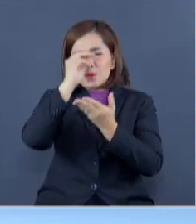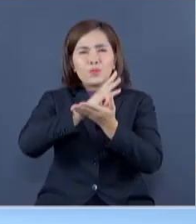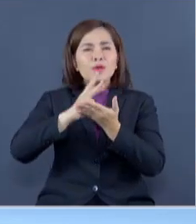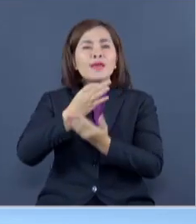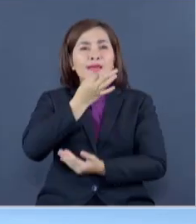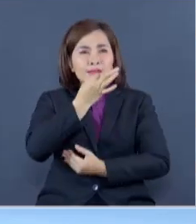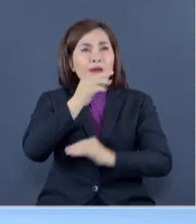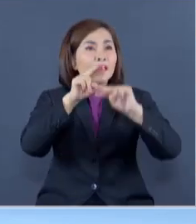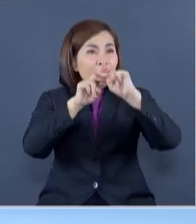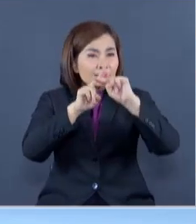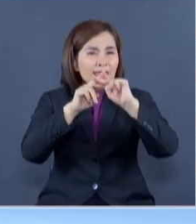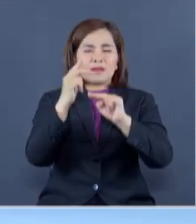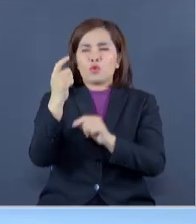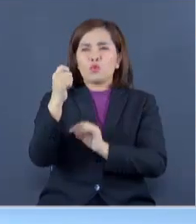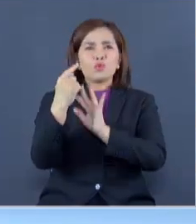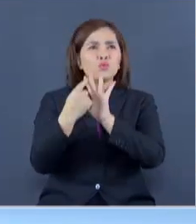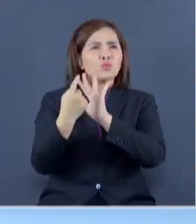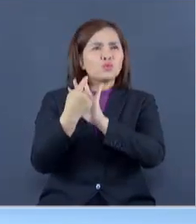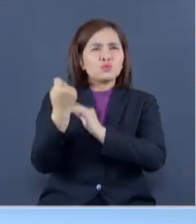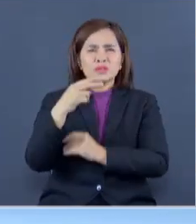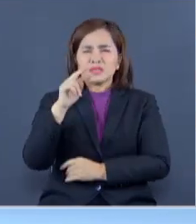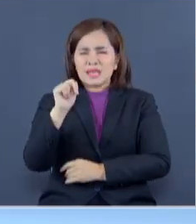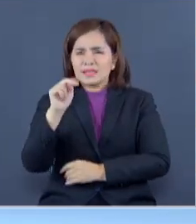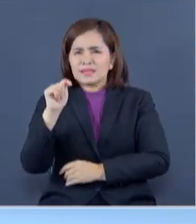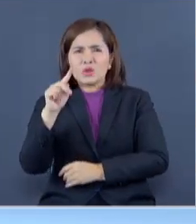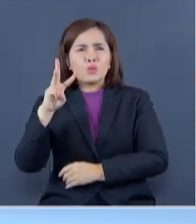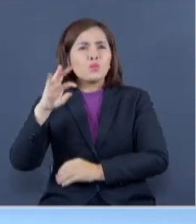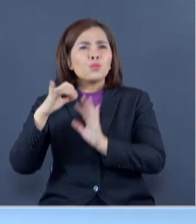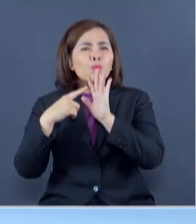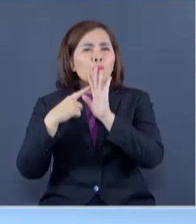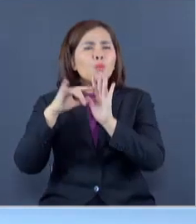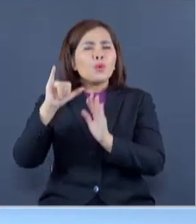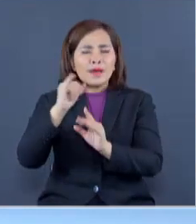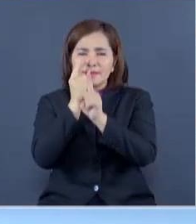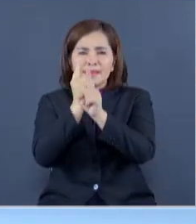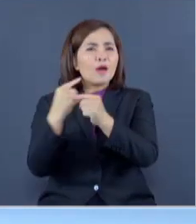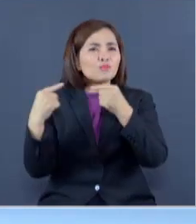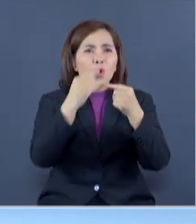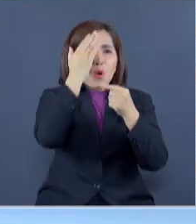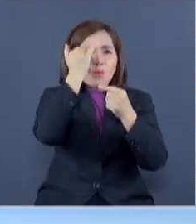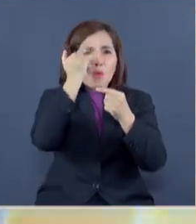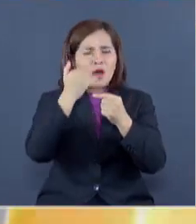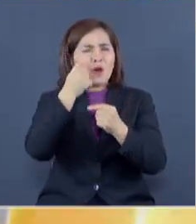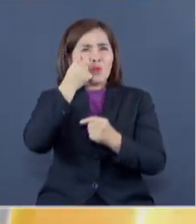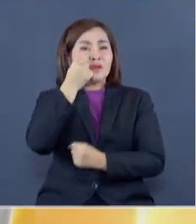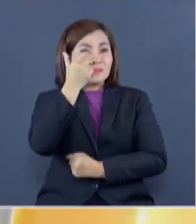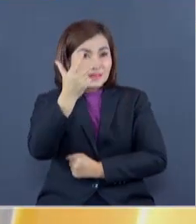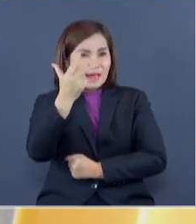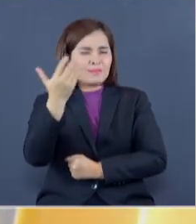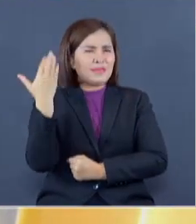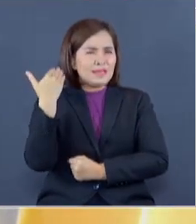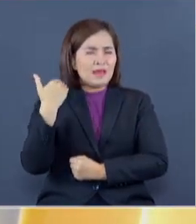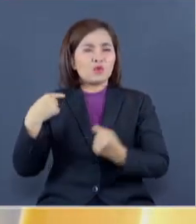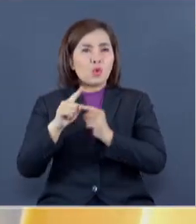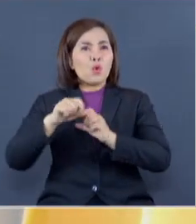แฮชแท็กอุเทนถวายนะคะยังตามกันต่อเพราะเหตุการณ์ผ่านมา3วันและที่2วัยรุ่นไล่ยิงนักศึกษาอุเทนถวายแล้วกระสุ